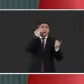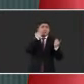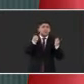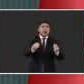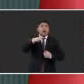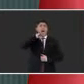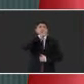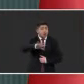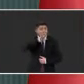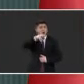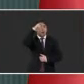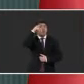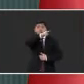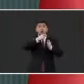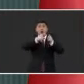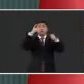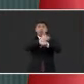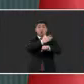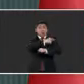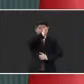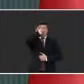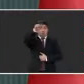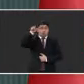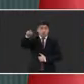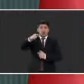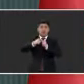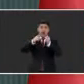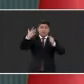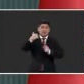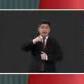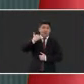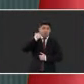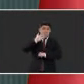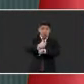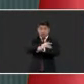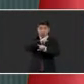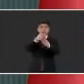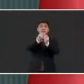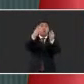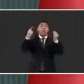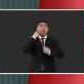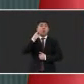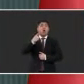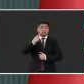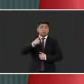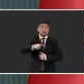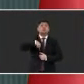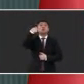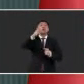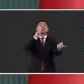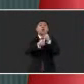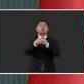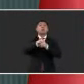kadar tüm gelişmiş ülkelerin ve gelişmekte olan ülkelerin çoğunun önümüzdeki döneme ilişkin